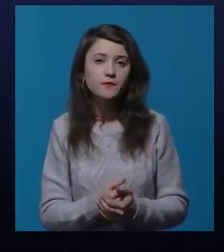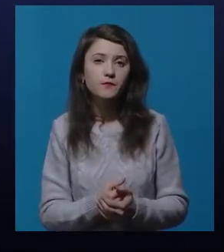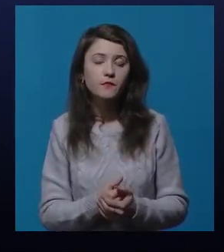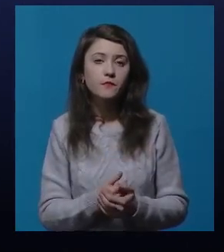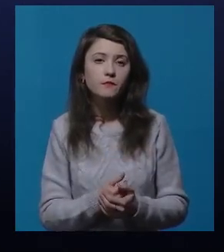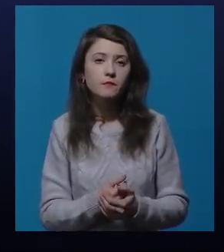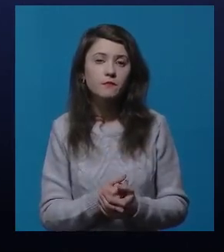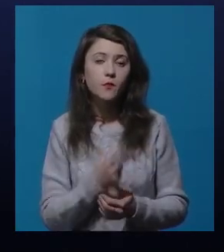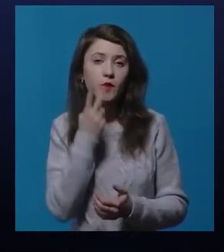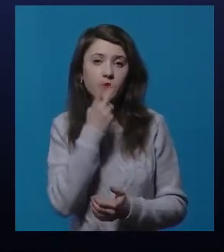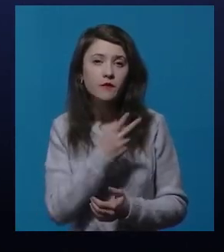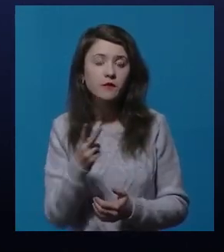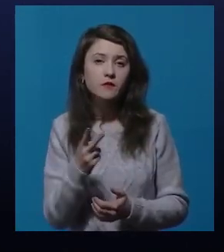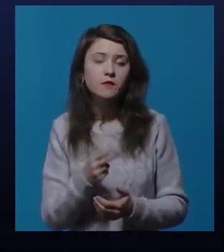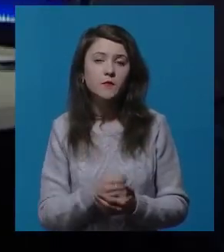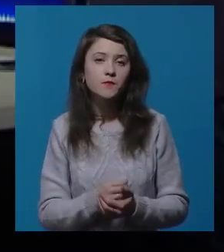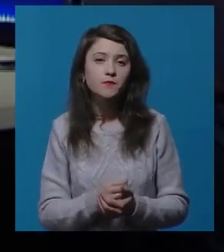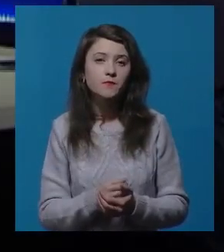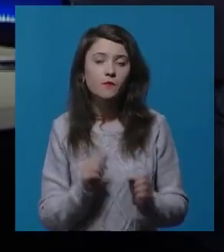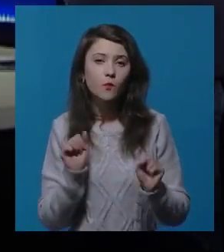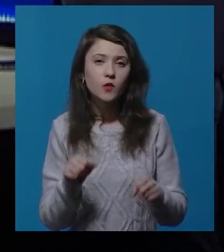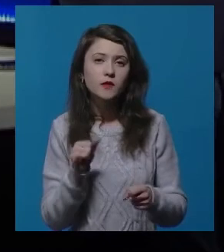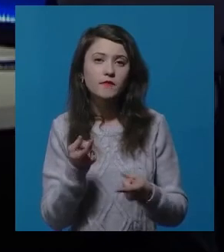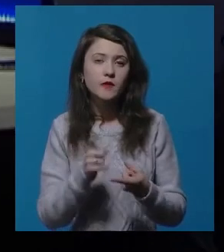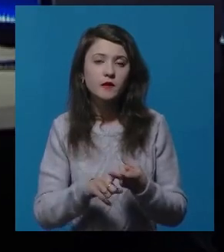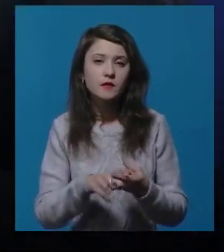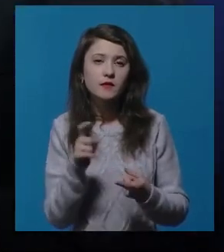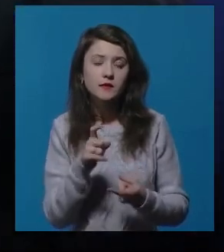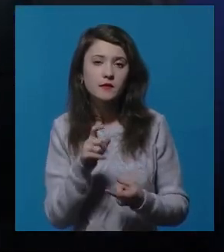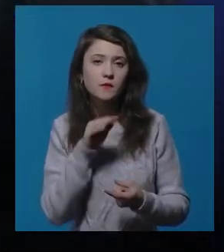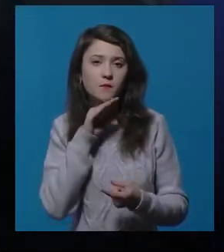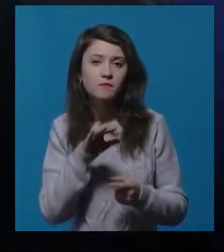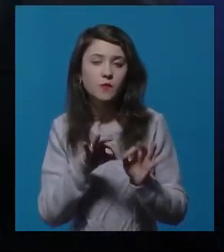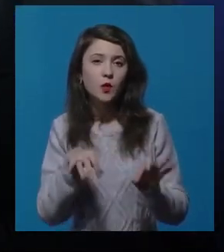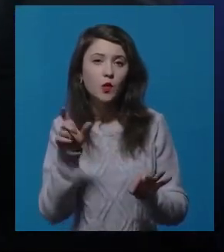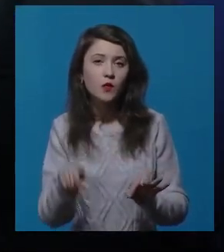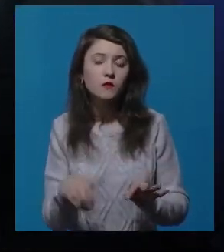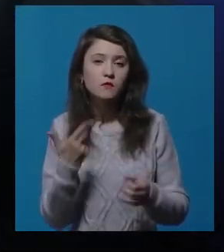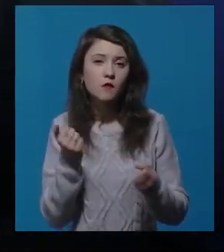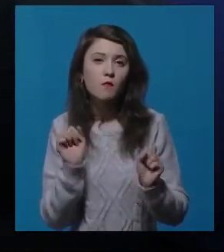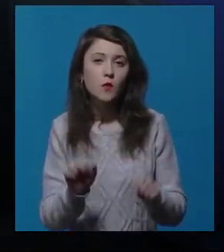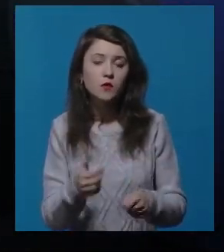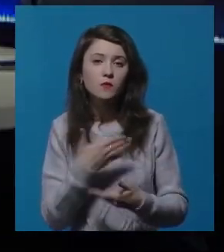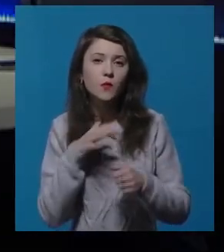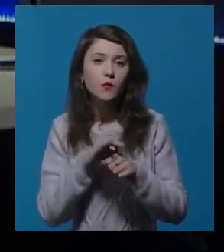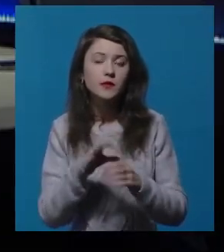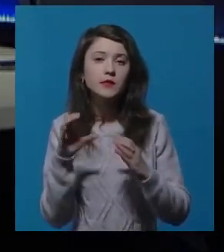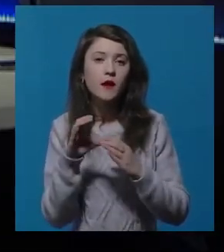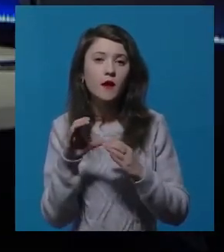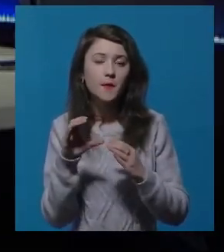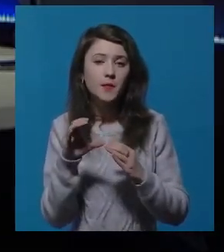переглянути, підписатися на неї. Тобто, фактично, там можна і зв'язатися з експертом, типу? Можна онлайн зв'язатися, так. Да. Ми проводимо скайп-консультування